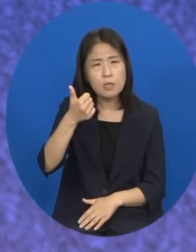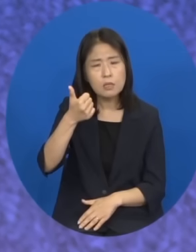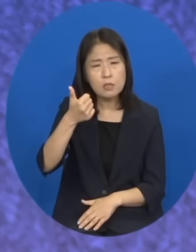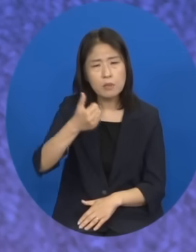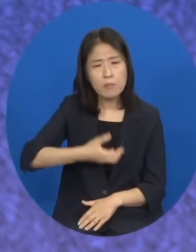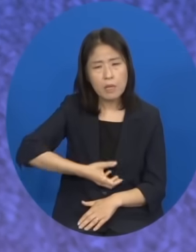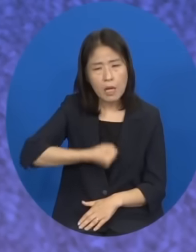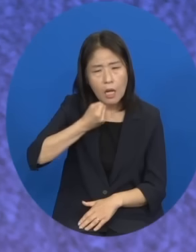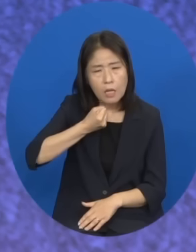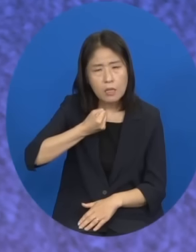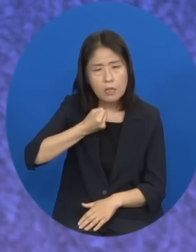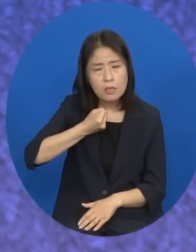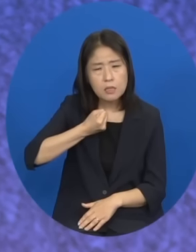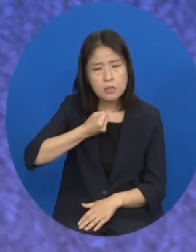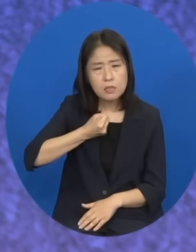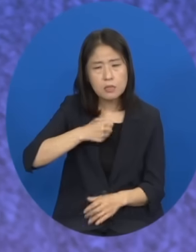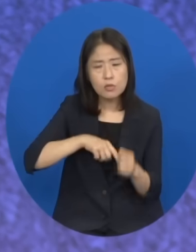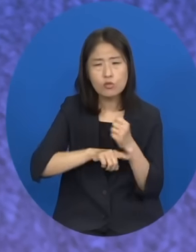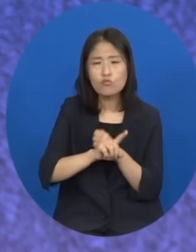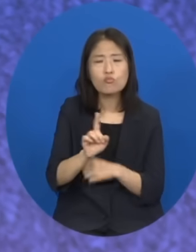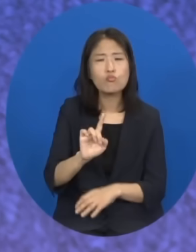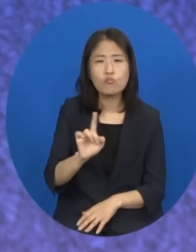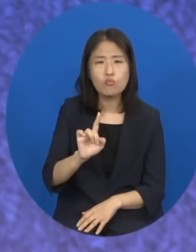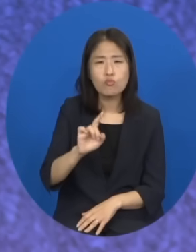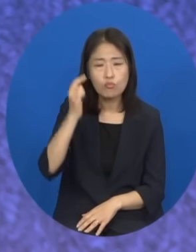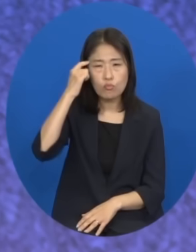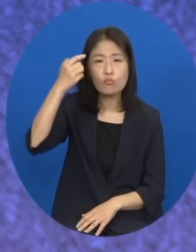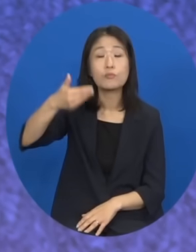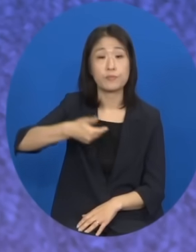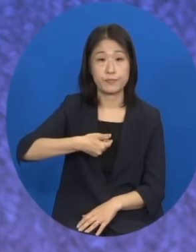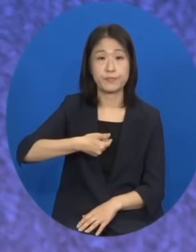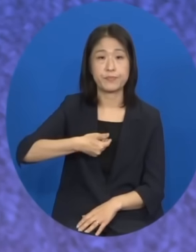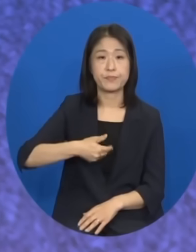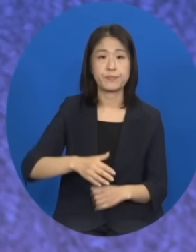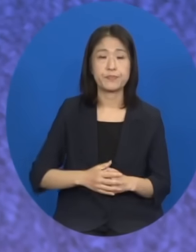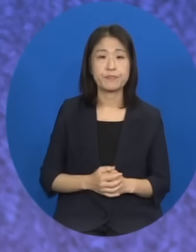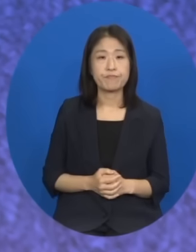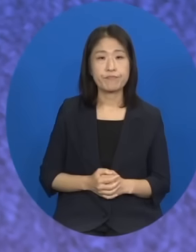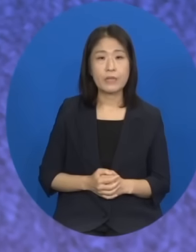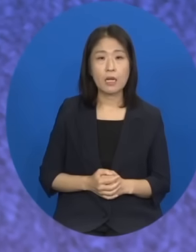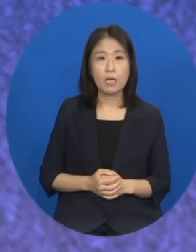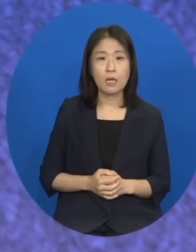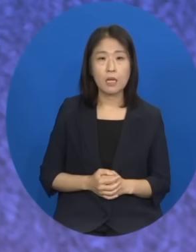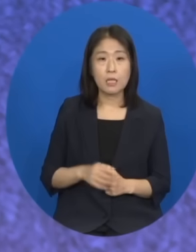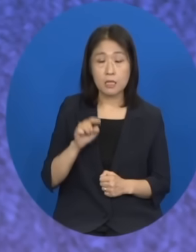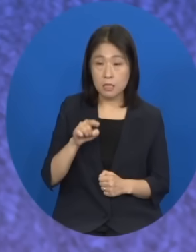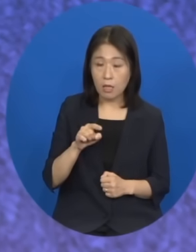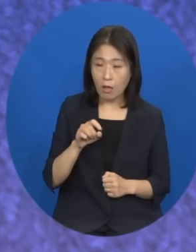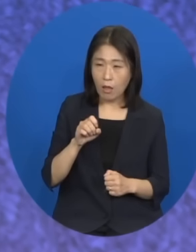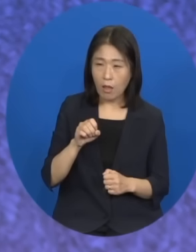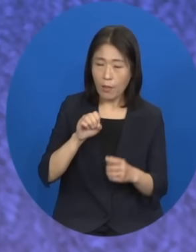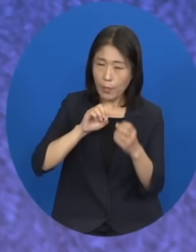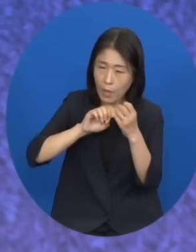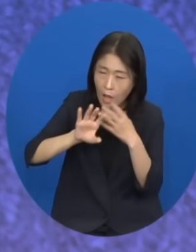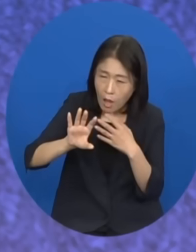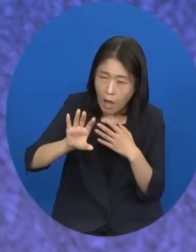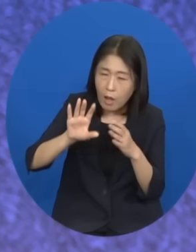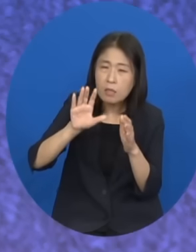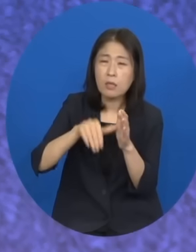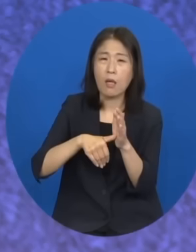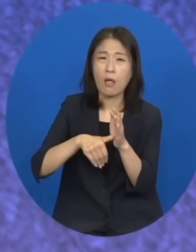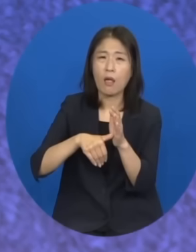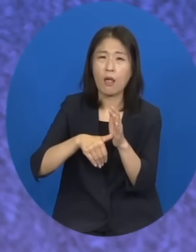가지시게 됐나요? 그런 질문을 받았어요. 그래서 제가 그 목사님에게 막 대답을 하려고 그러는데